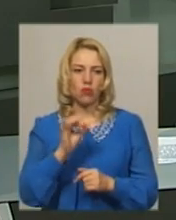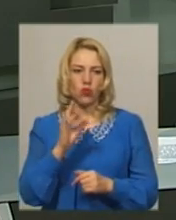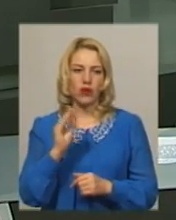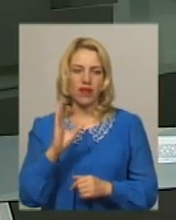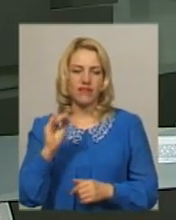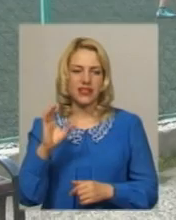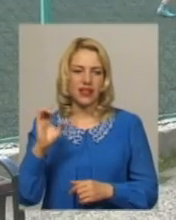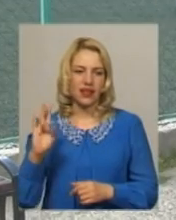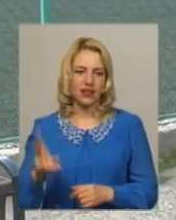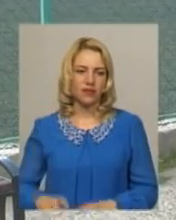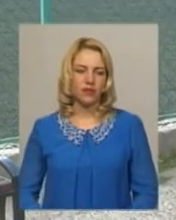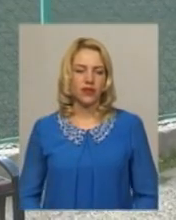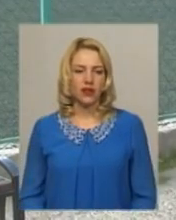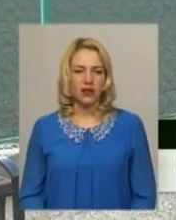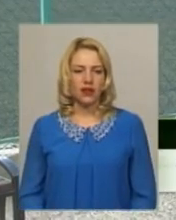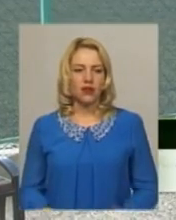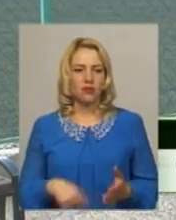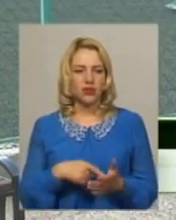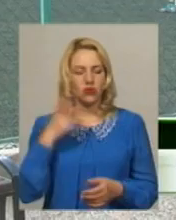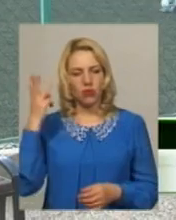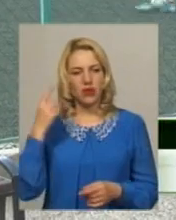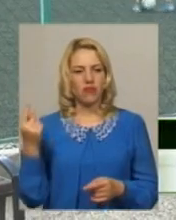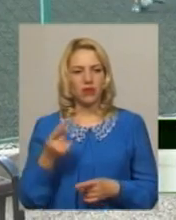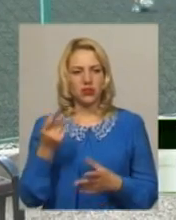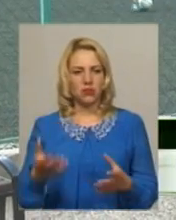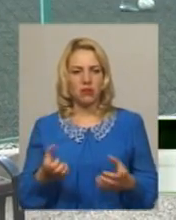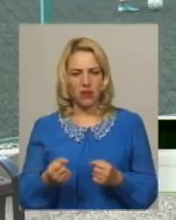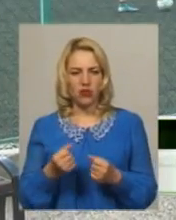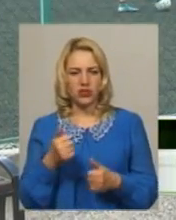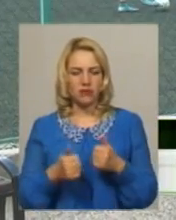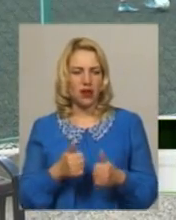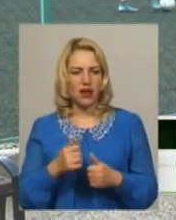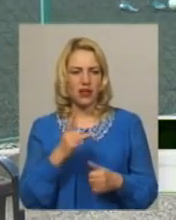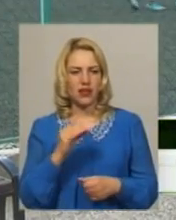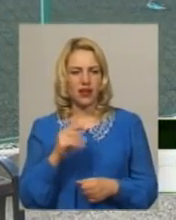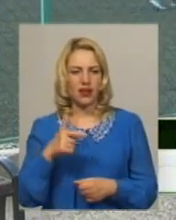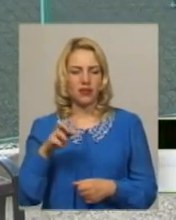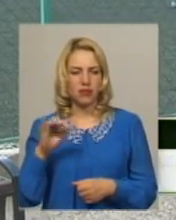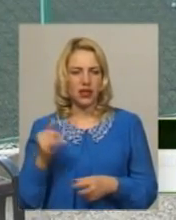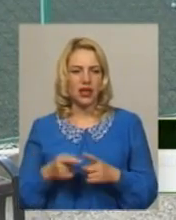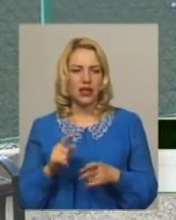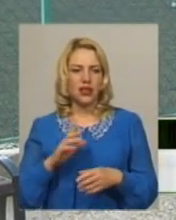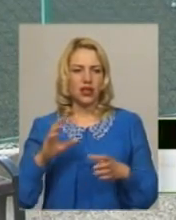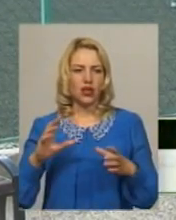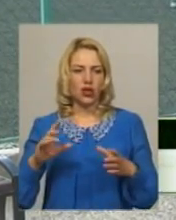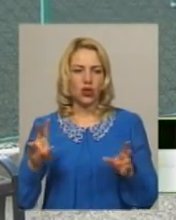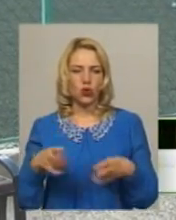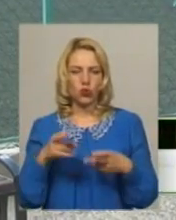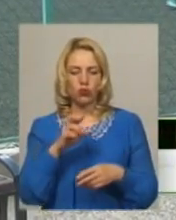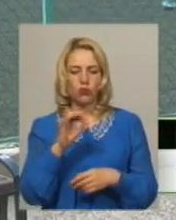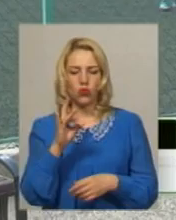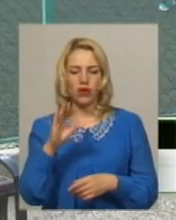Мігунова. Місто Хмельницький вперше приймало змагання з регбі-ліг, і клуб «Буревісник» мав перший досвід участі в